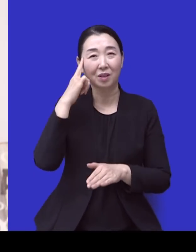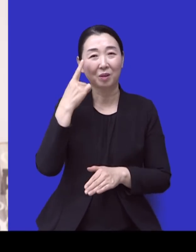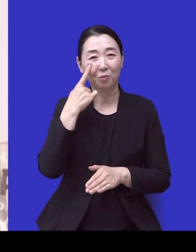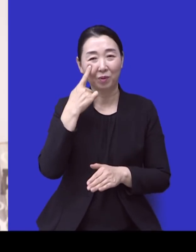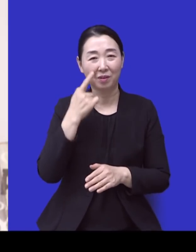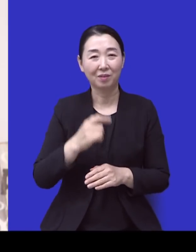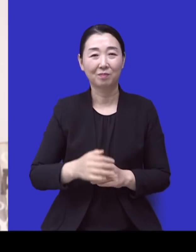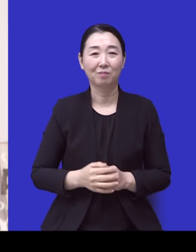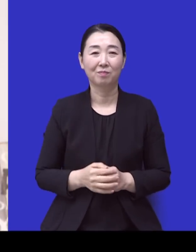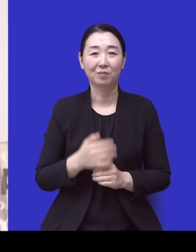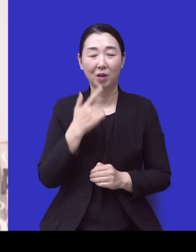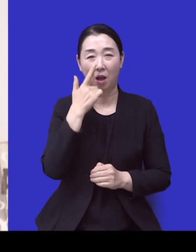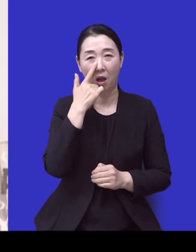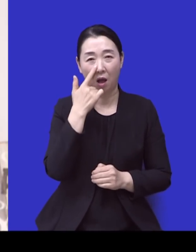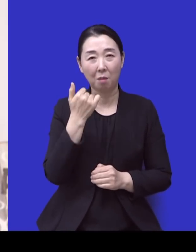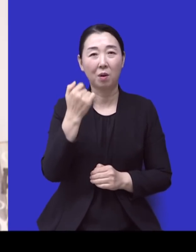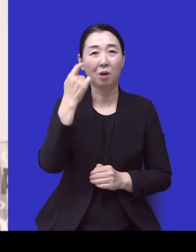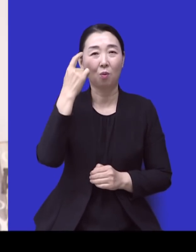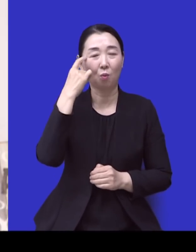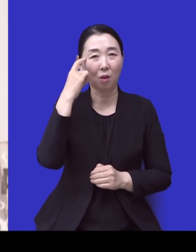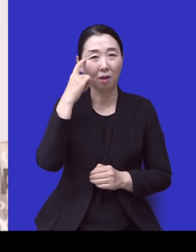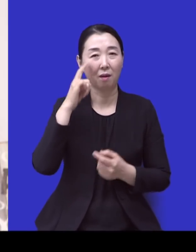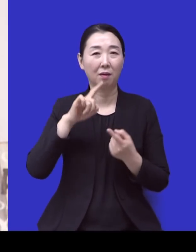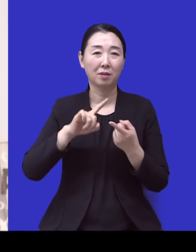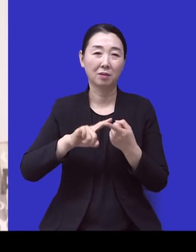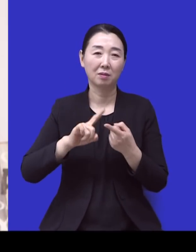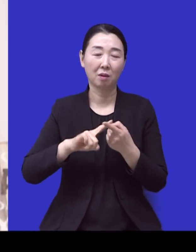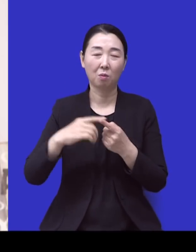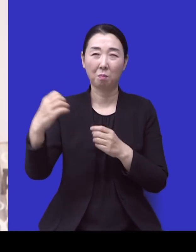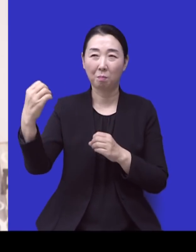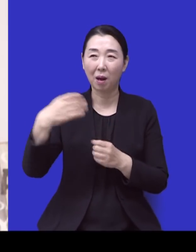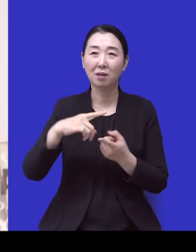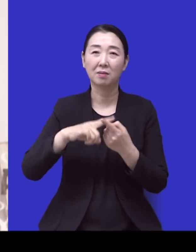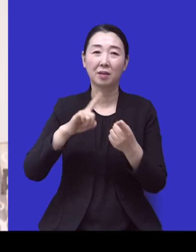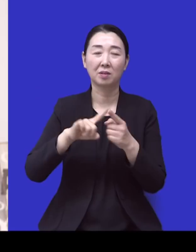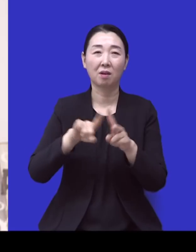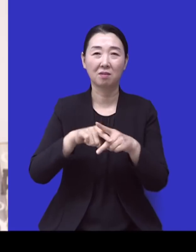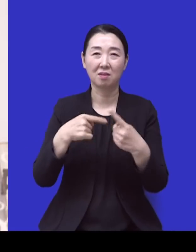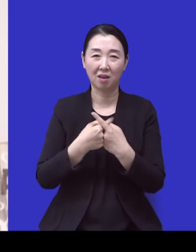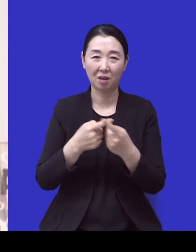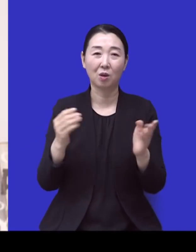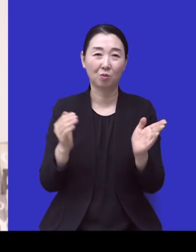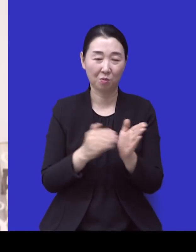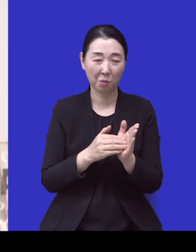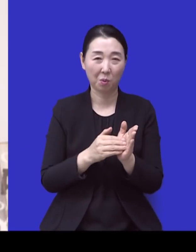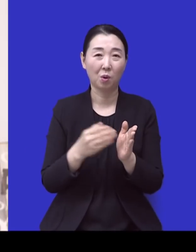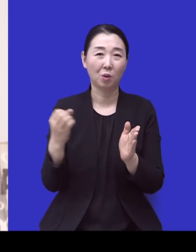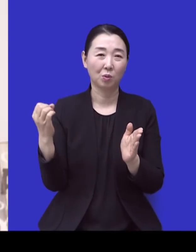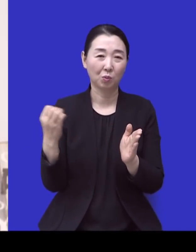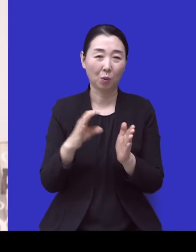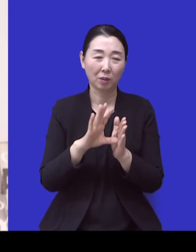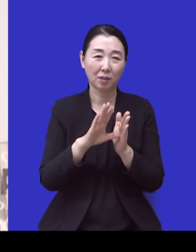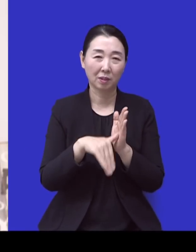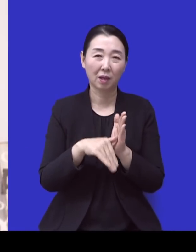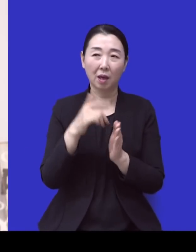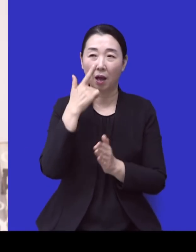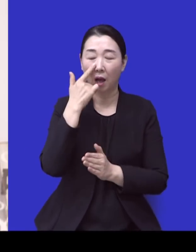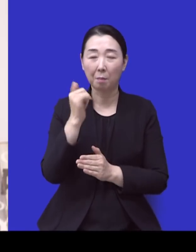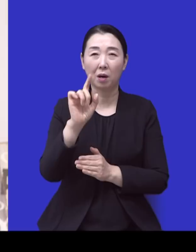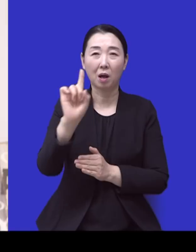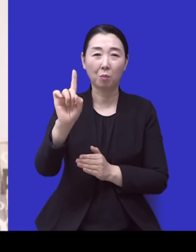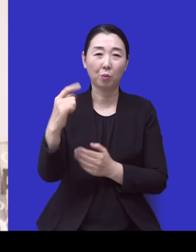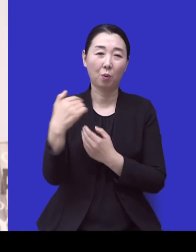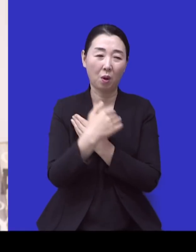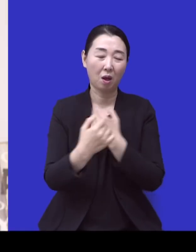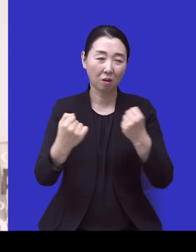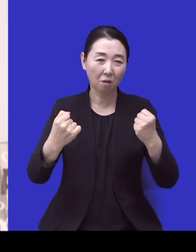생각해보면은 아빠가 왜 그렇게 얘기했는지가 이해가 되고 사실 그 와중에 아빠는 한 번도